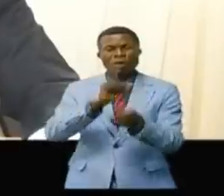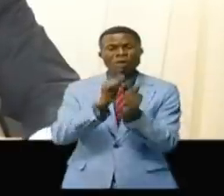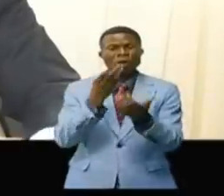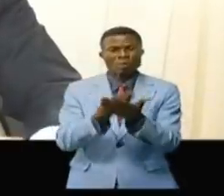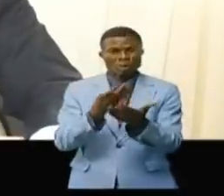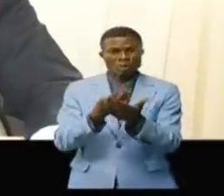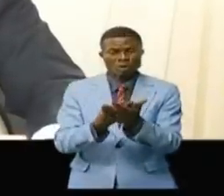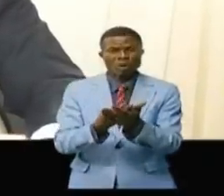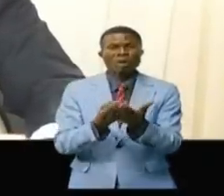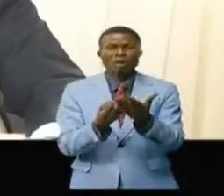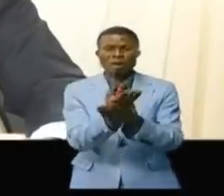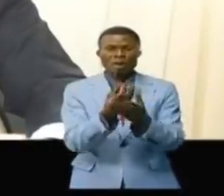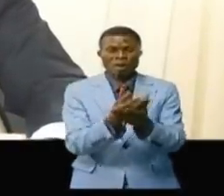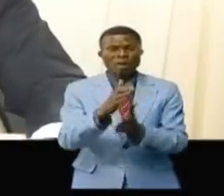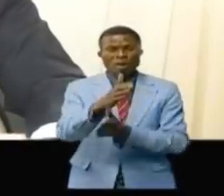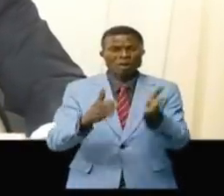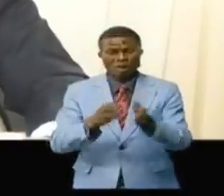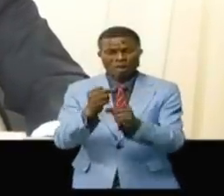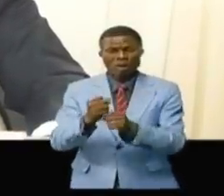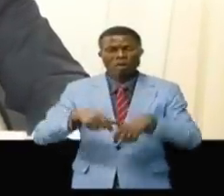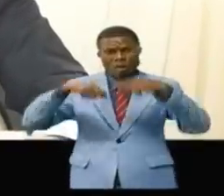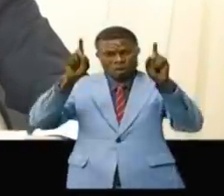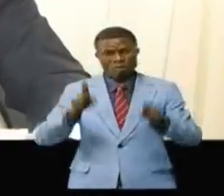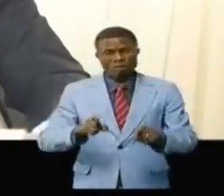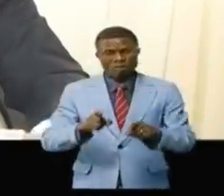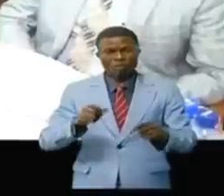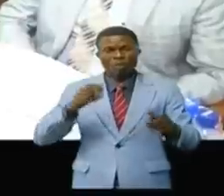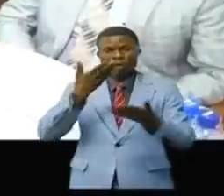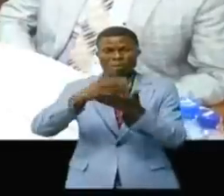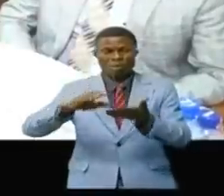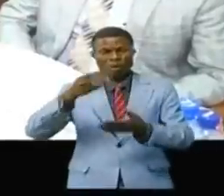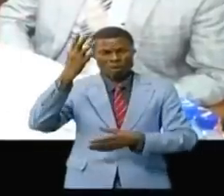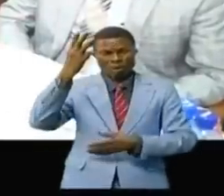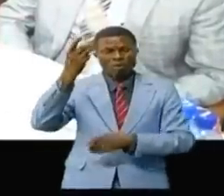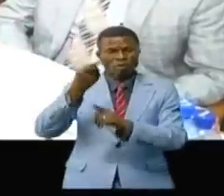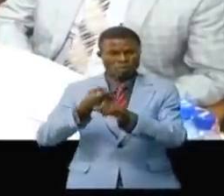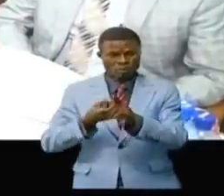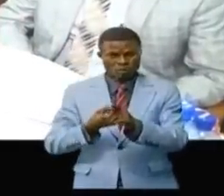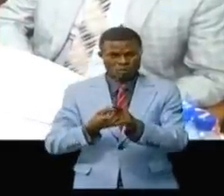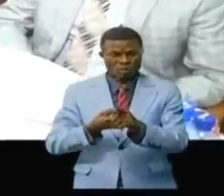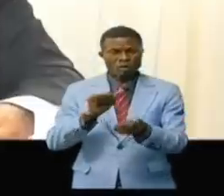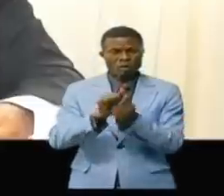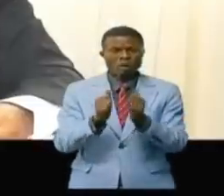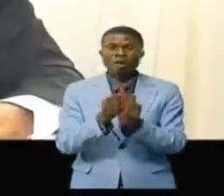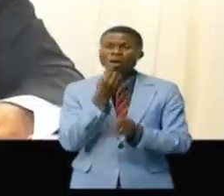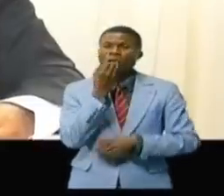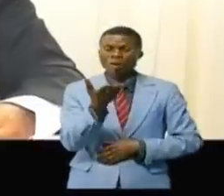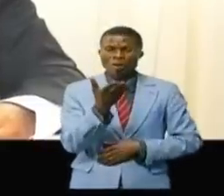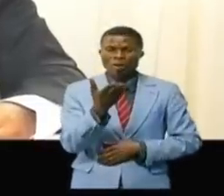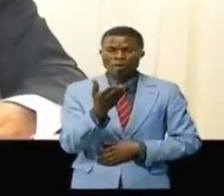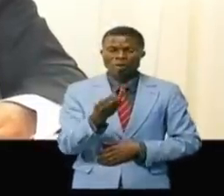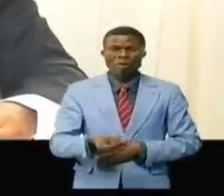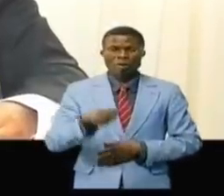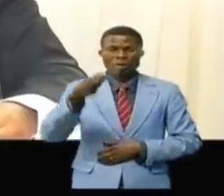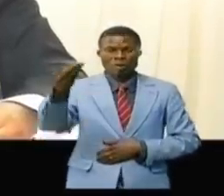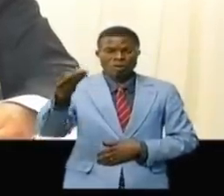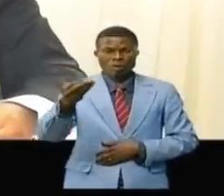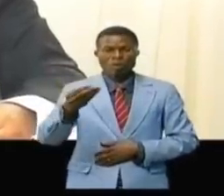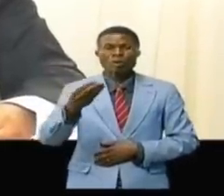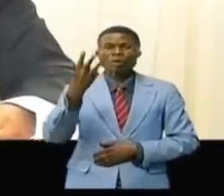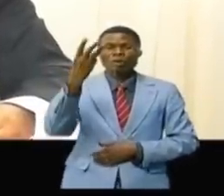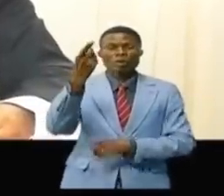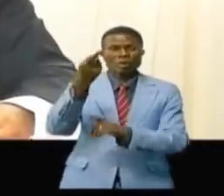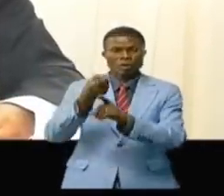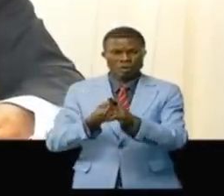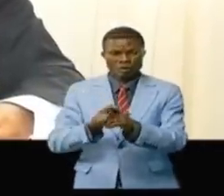recettes comme en dépenses de l'exercice en cours au premier semestre. S'agissant à titre d'exemple de la transmission trimestrielle